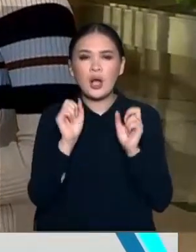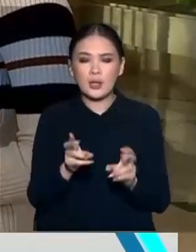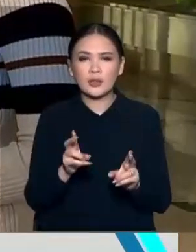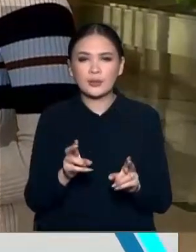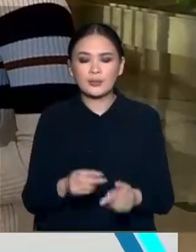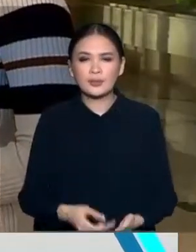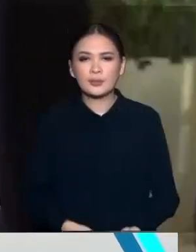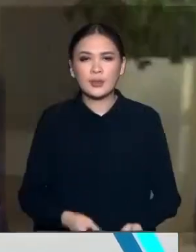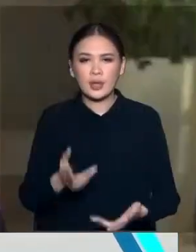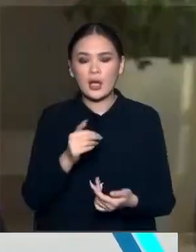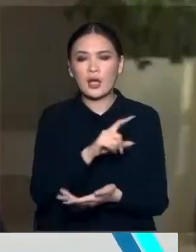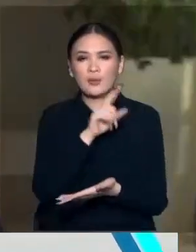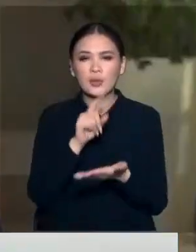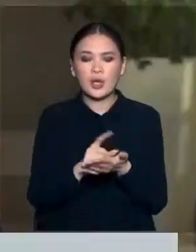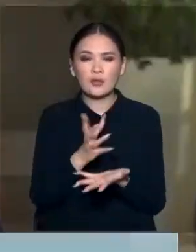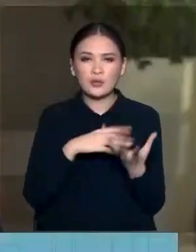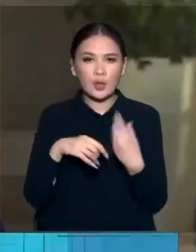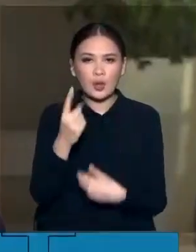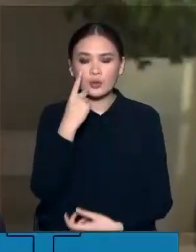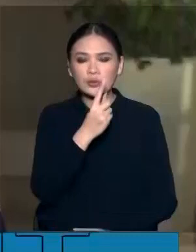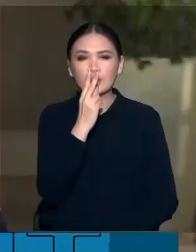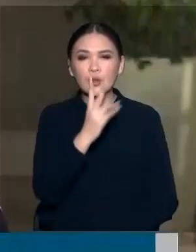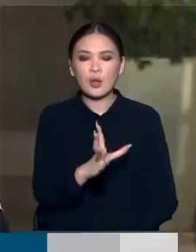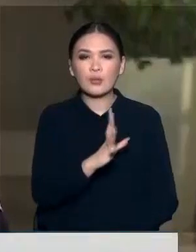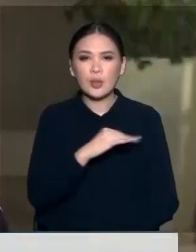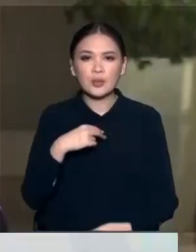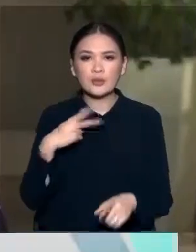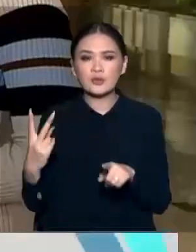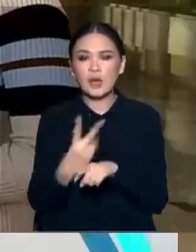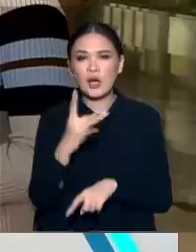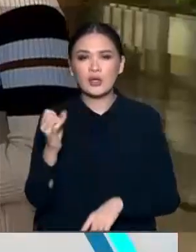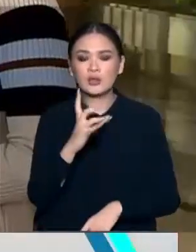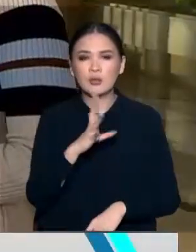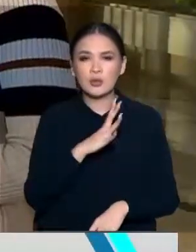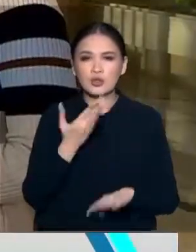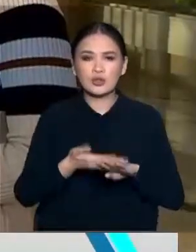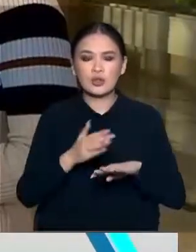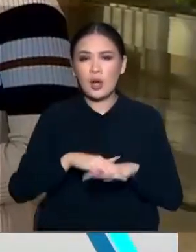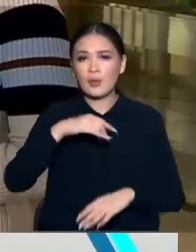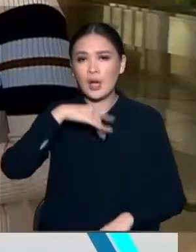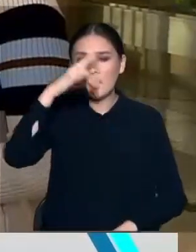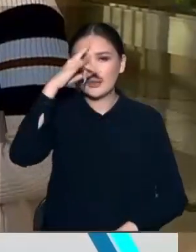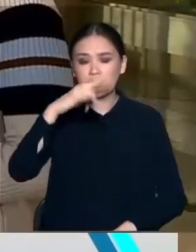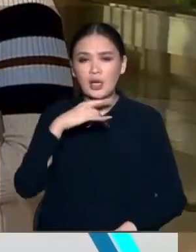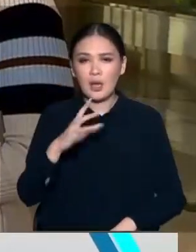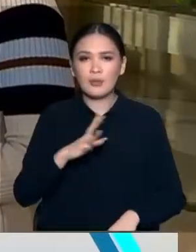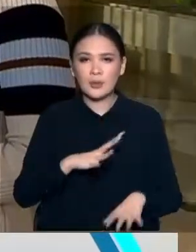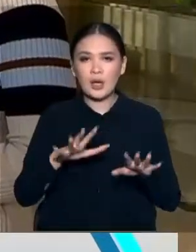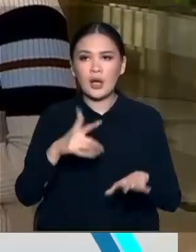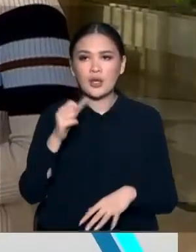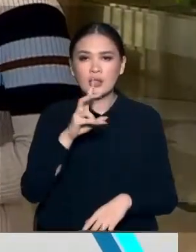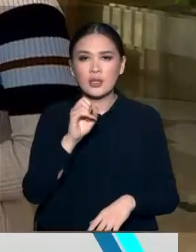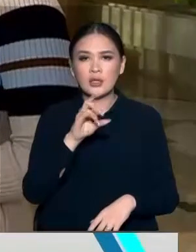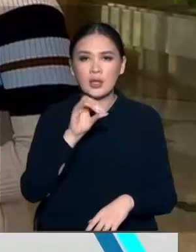Иә, әрине мен бұл жағдайдың бәрін өз көзіммен көргеннен маған екі есе қиын болды. Мен Қазақстанға Мирсин қаласынан, Газиантеп